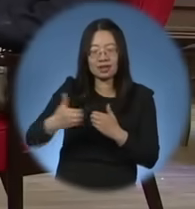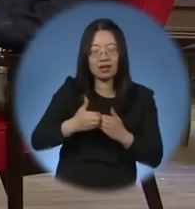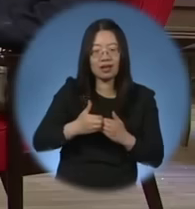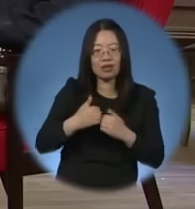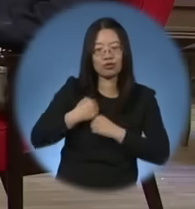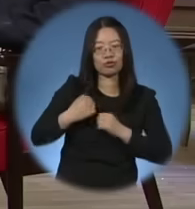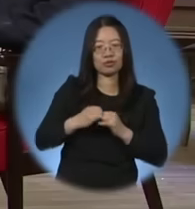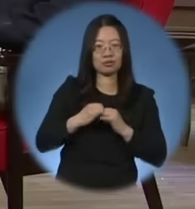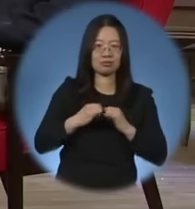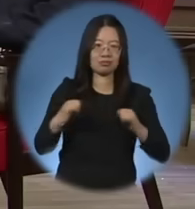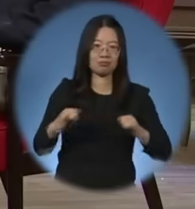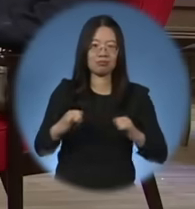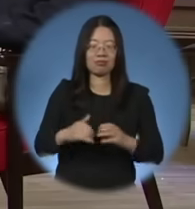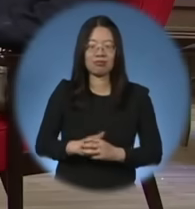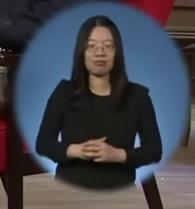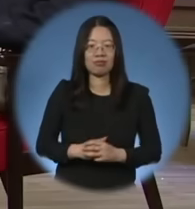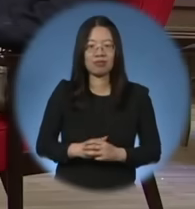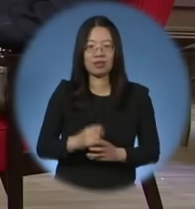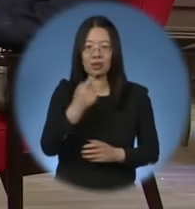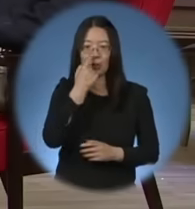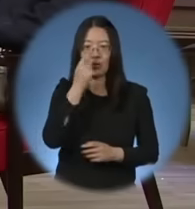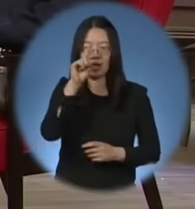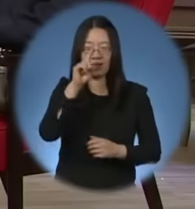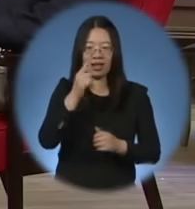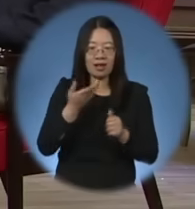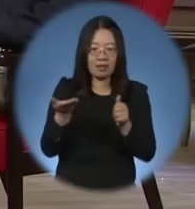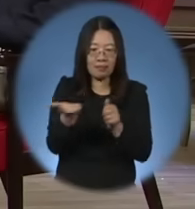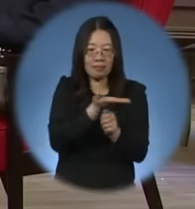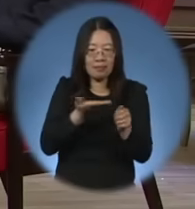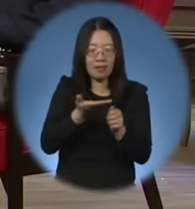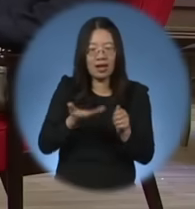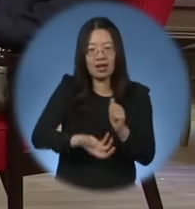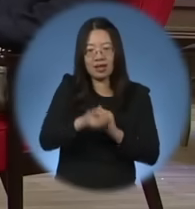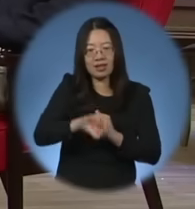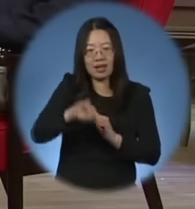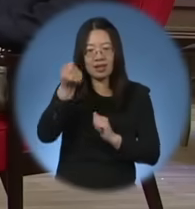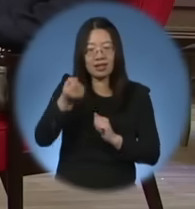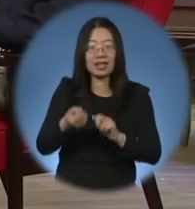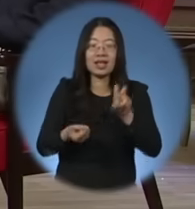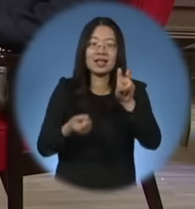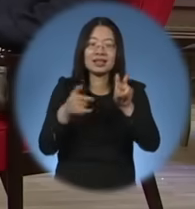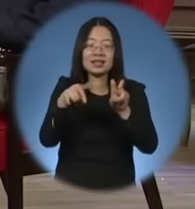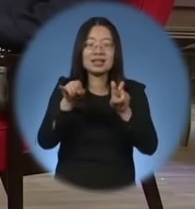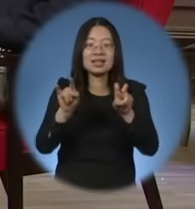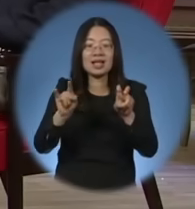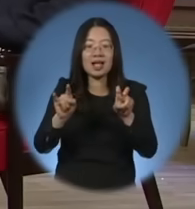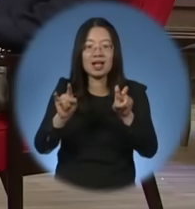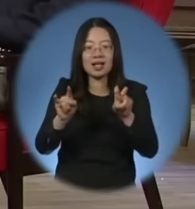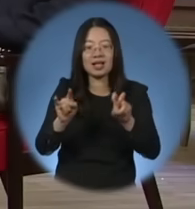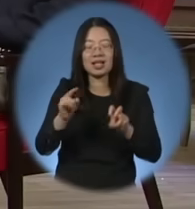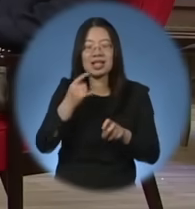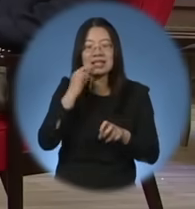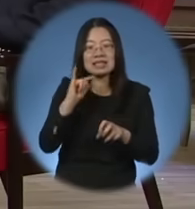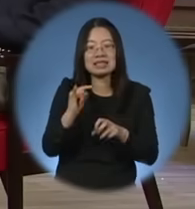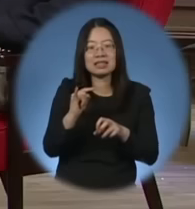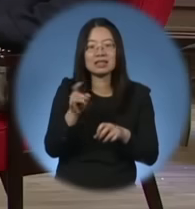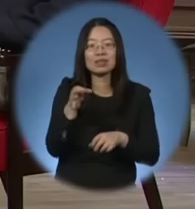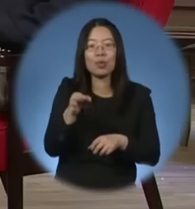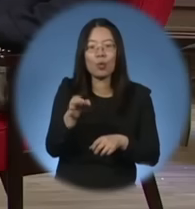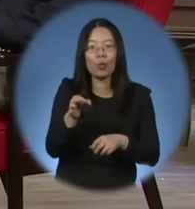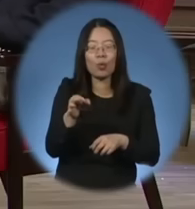침략한 군인들 코 하나 갖고 있으면은 저 20개 저 저